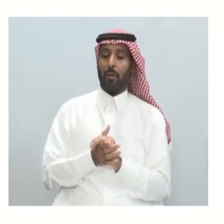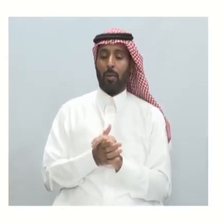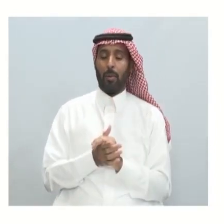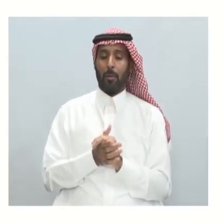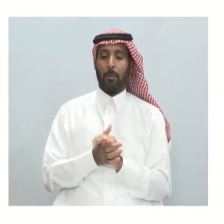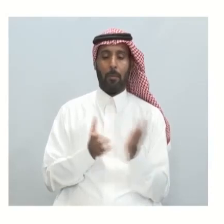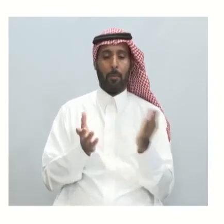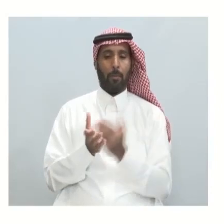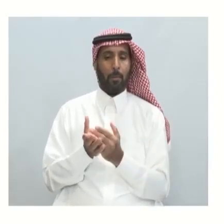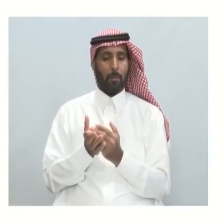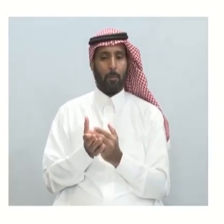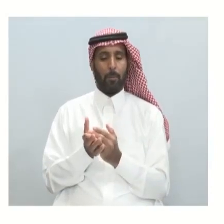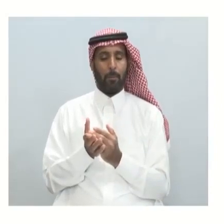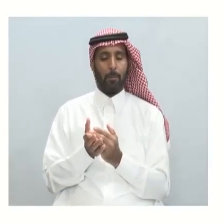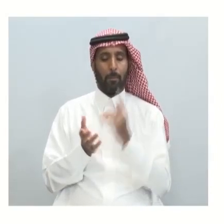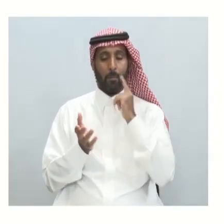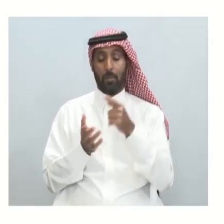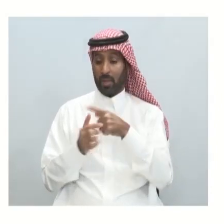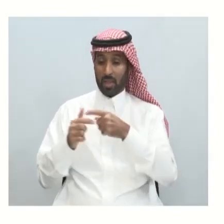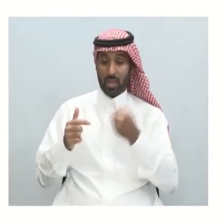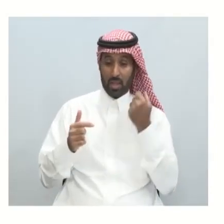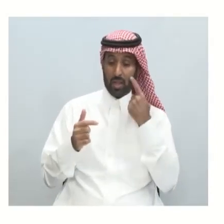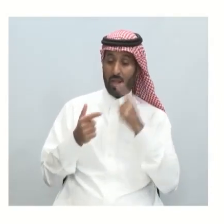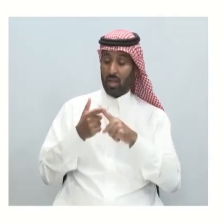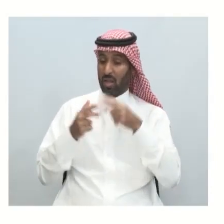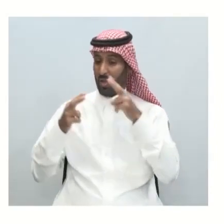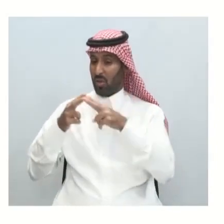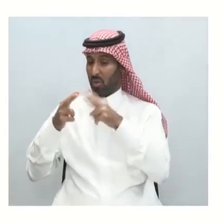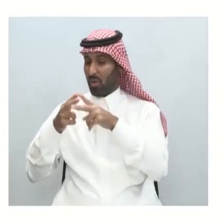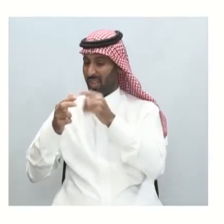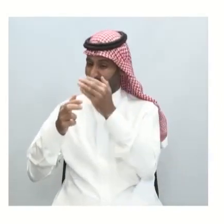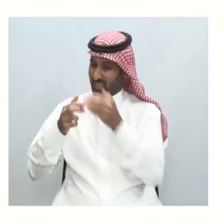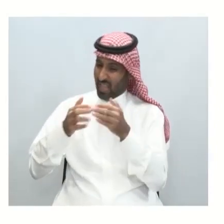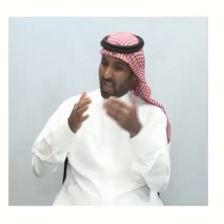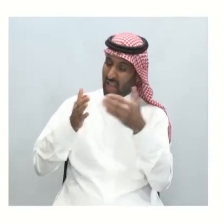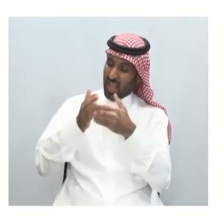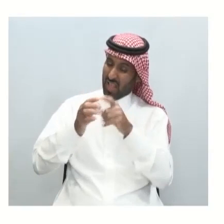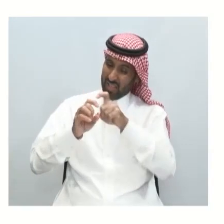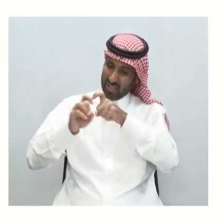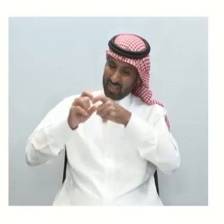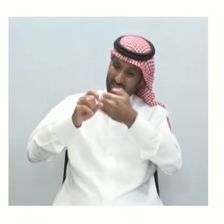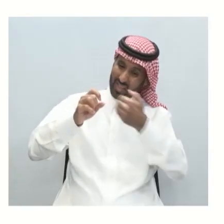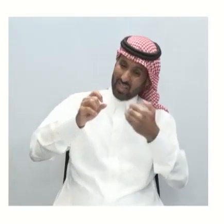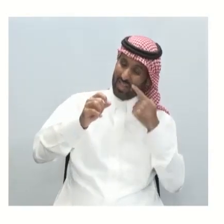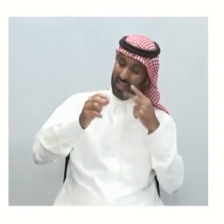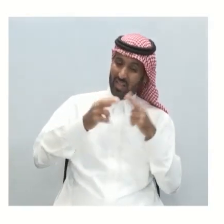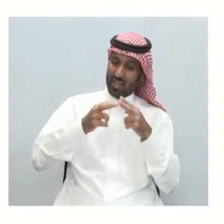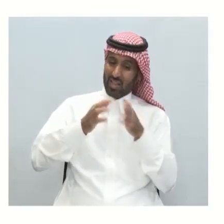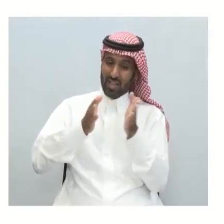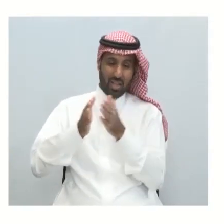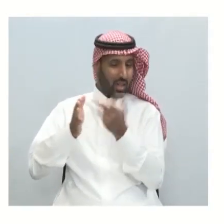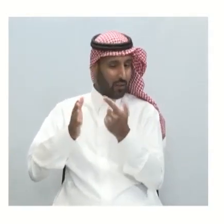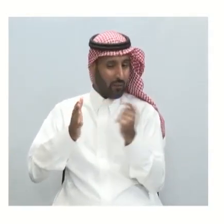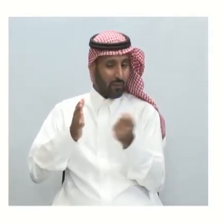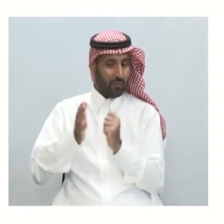المثال وينتج عن ذلك شحنه جزئيه عند نهايتي الرابطه لاحظ هذه الشحنه الجزئيه انظر كيف